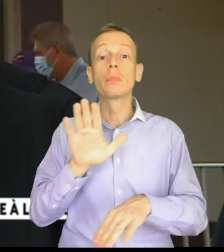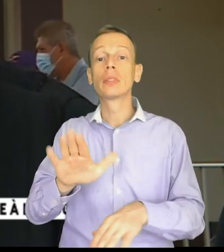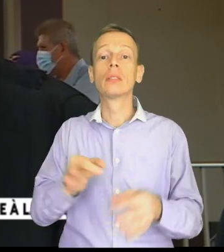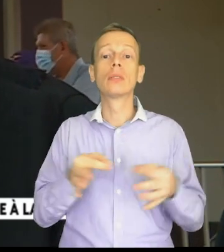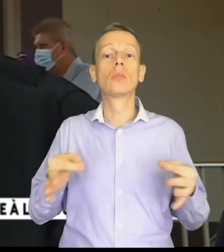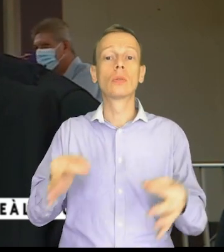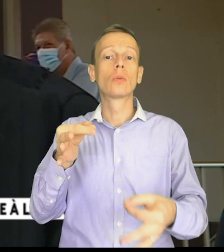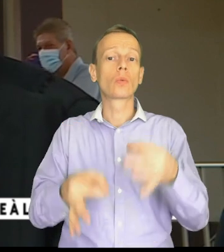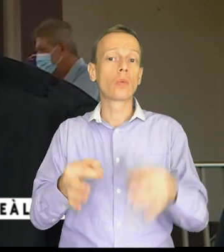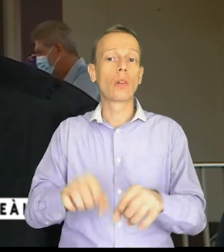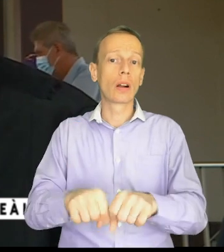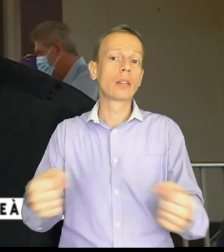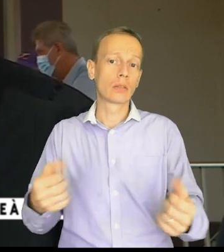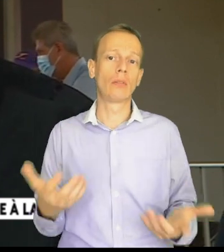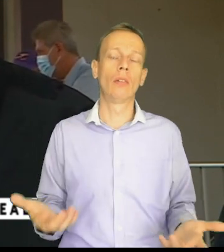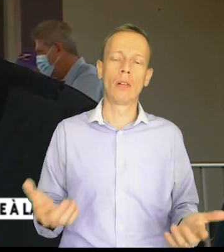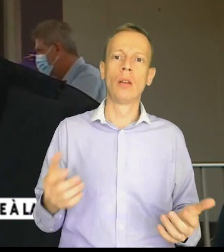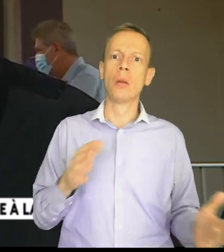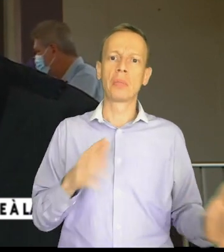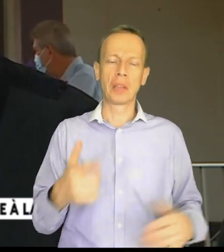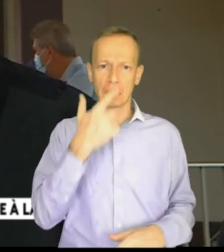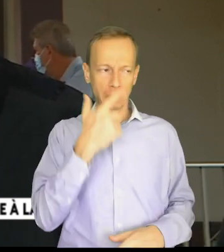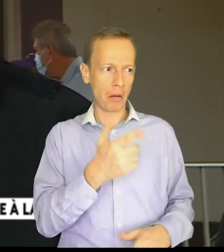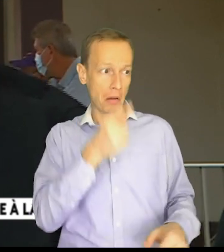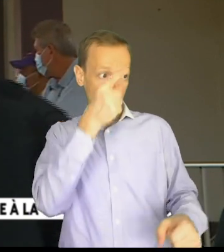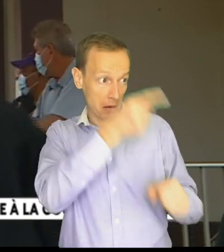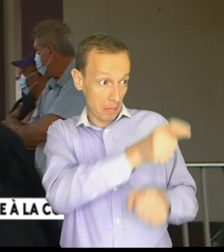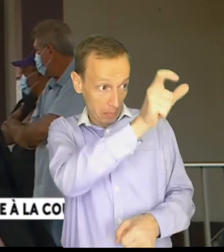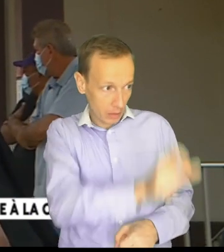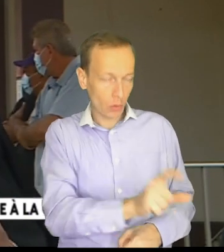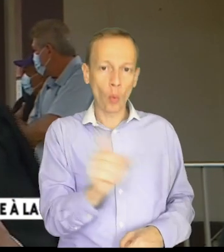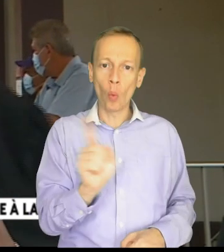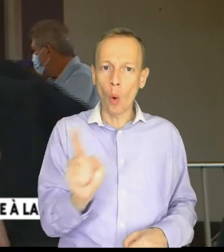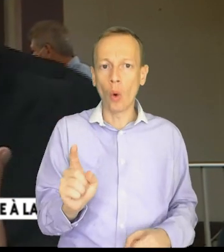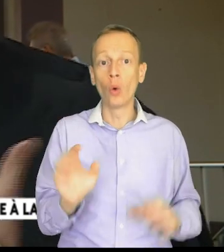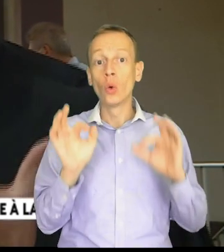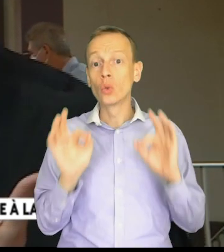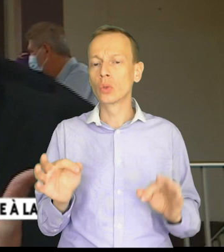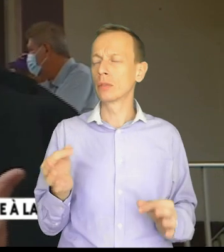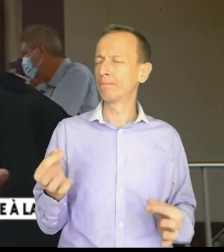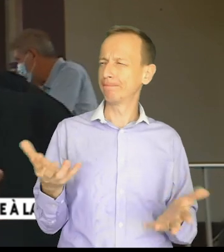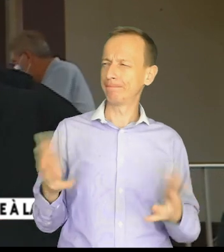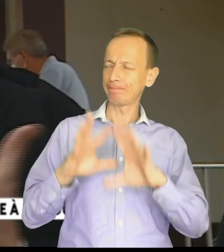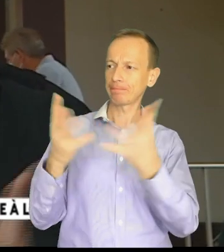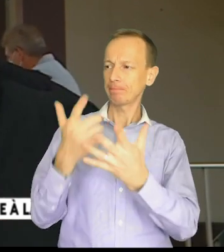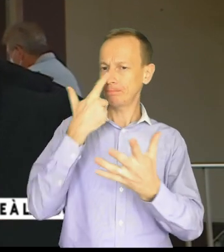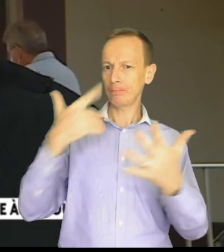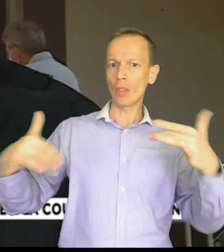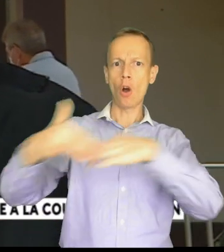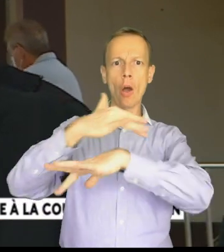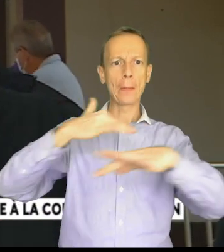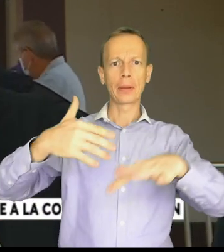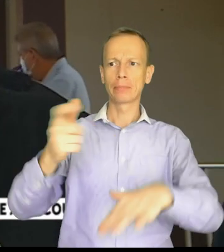cassation, elle peut ne pas être perçue comme une mise en cause personnelle. Elle indique qu'il y a une ambiance